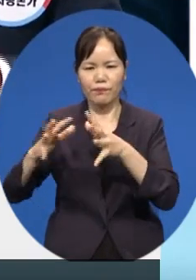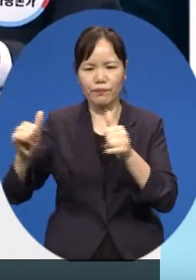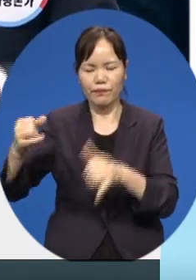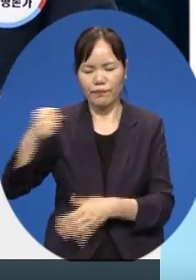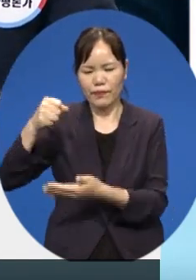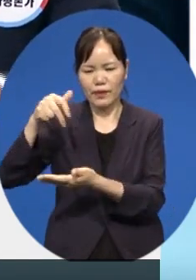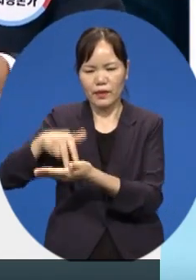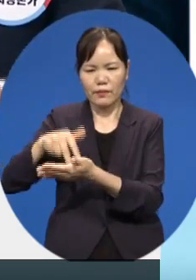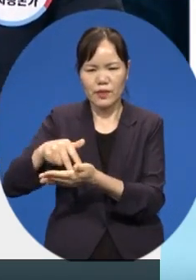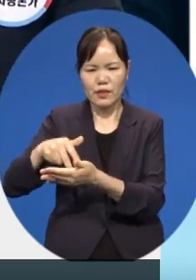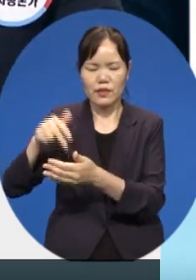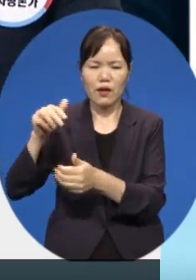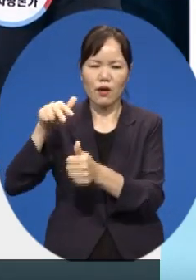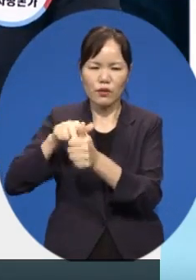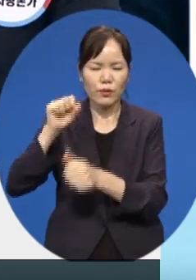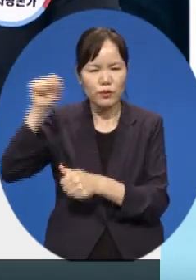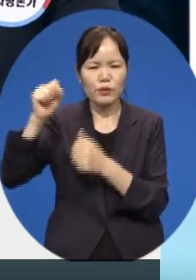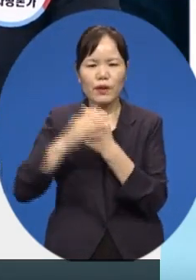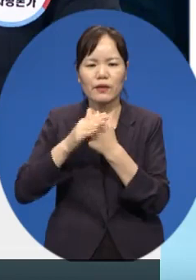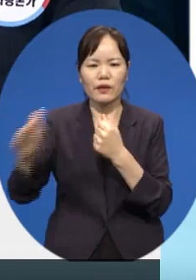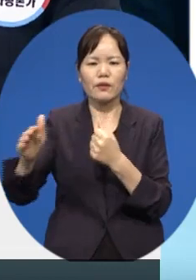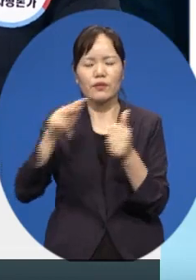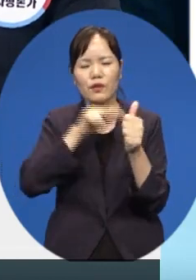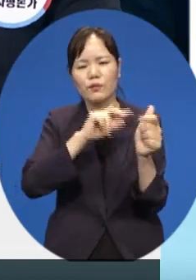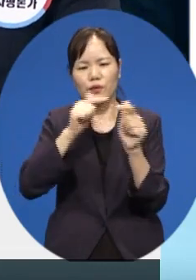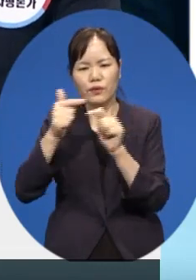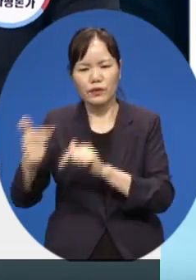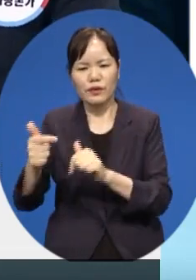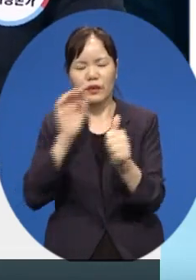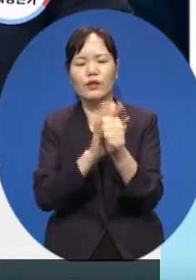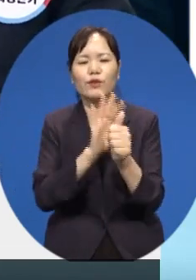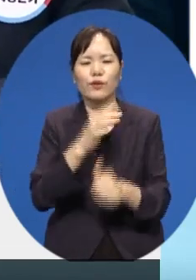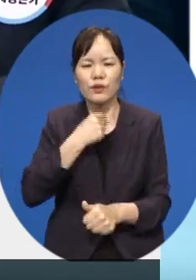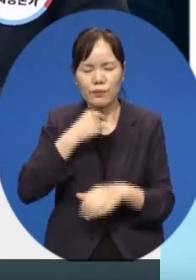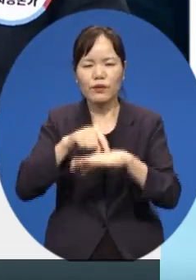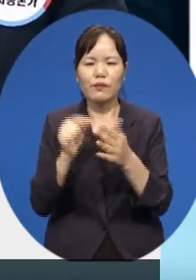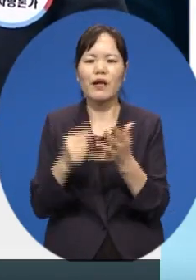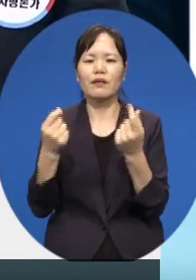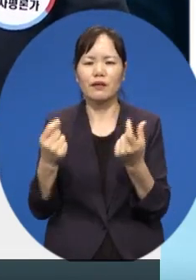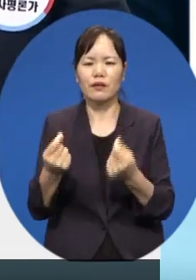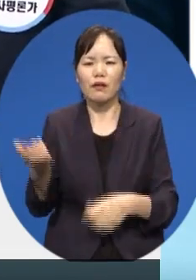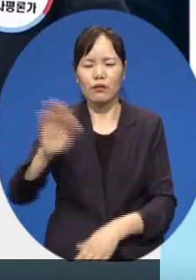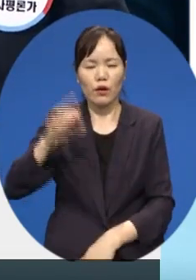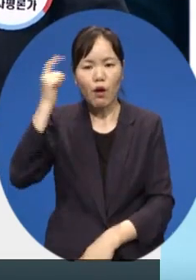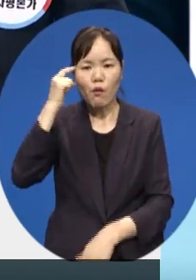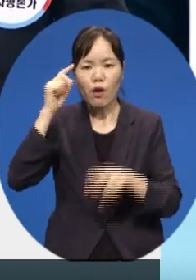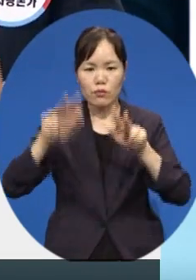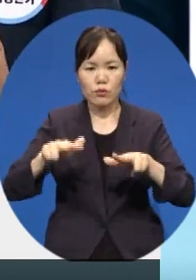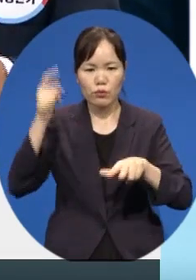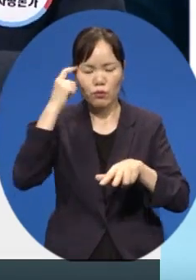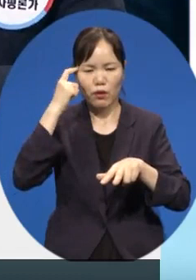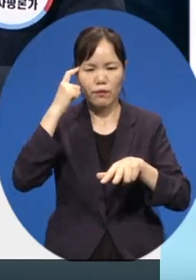좀 지적하면서 후보들에게 좀 공세를 할 수 있는 포인트를 제공하고 싶었던 것 같습니다. 그런데 지금 말씀하신 것처럼 왜 이 시점이냐? 이걸